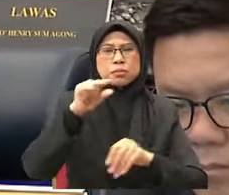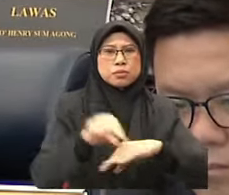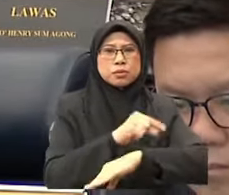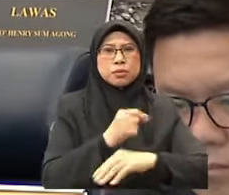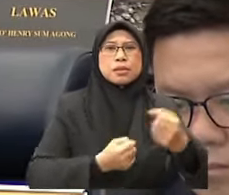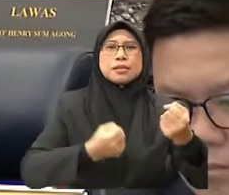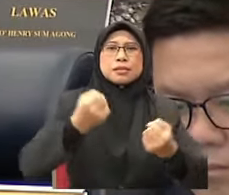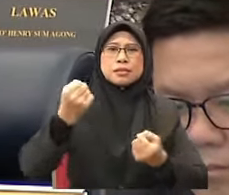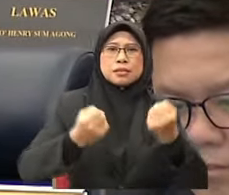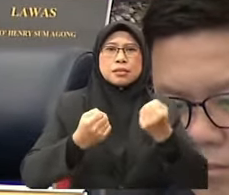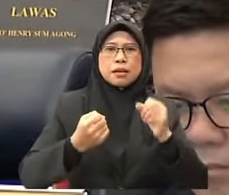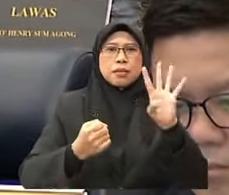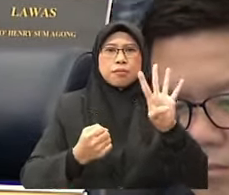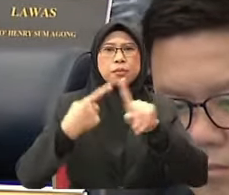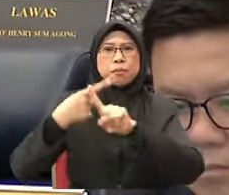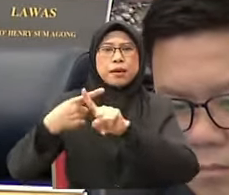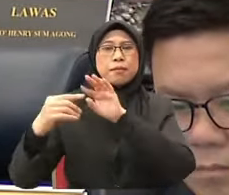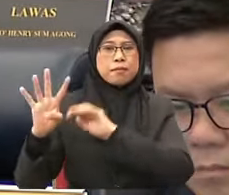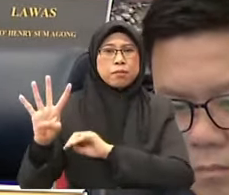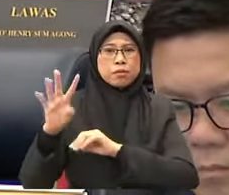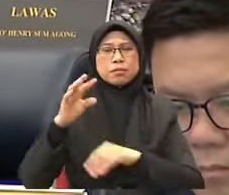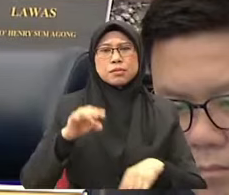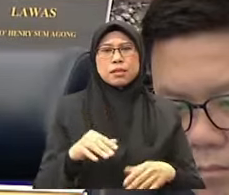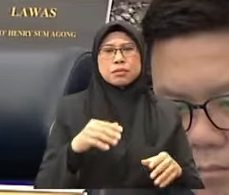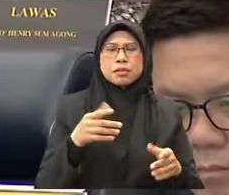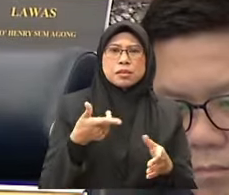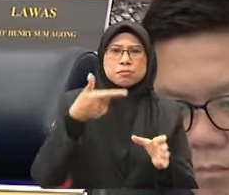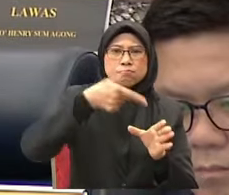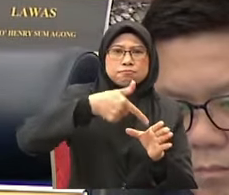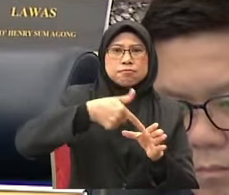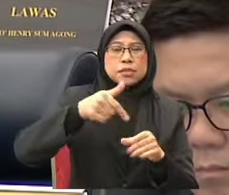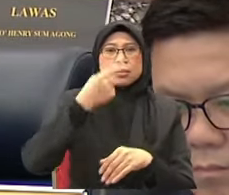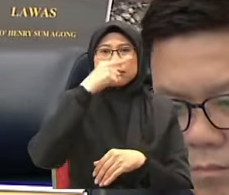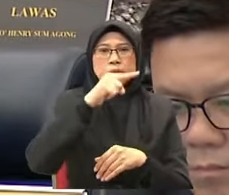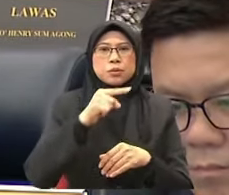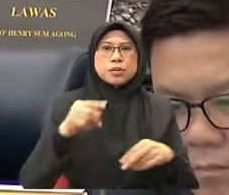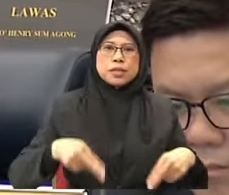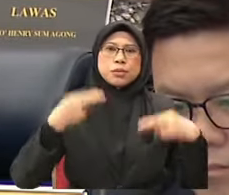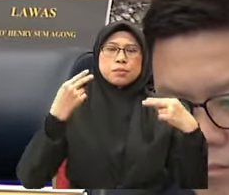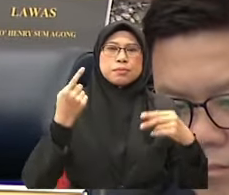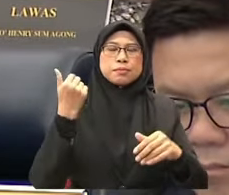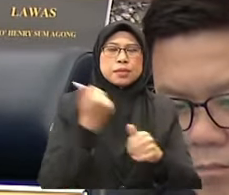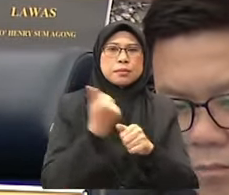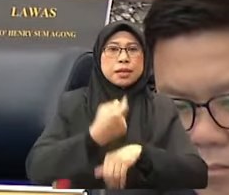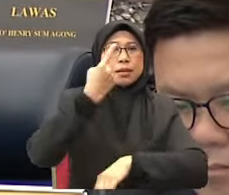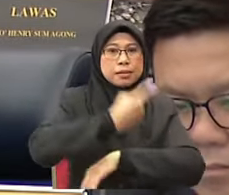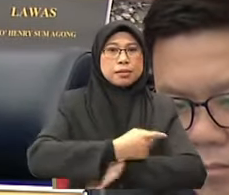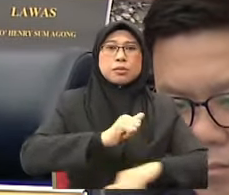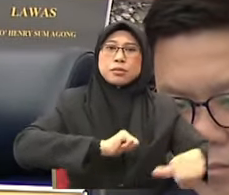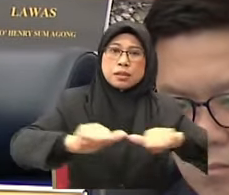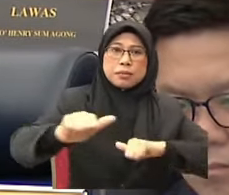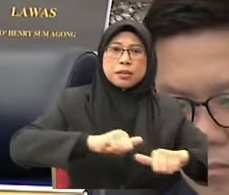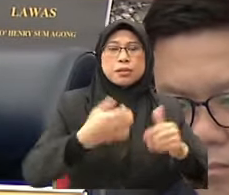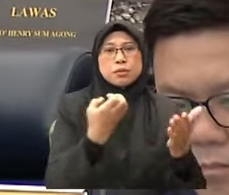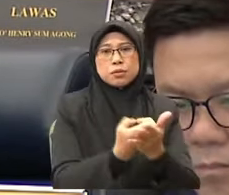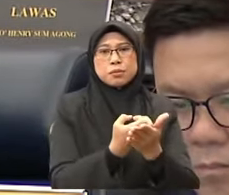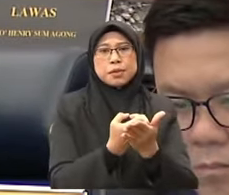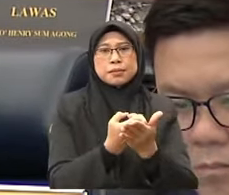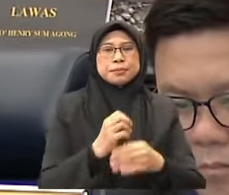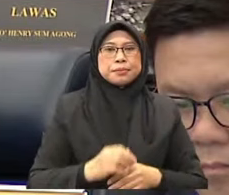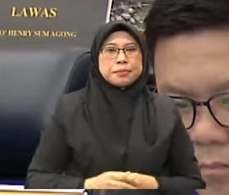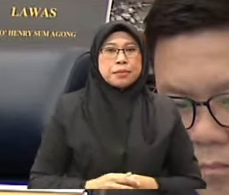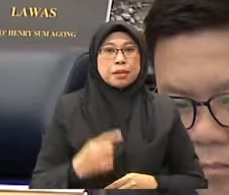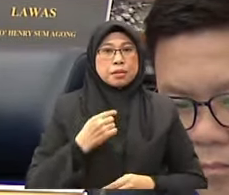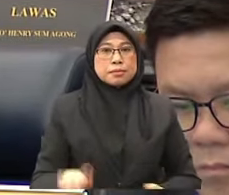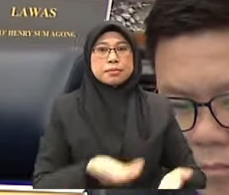menggunakan kenderaan pacuan 4 roda yang kebanyakan menggunakan minyak diesel untuk urusan kehidupan seharian terutamanya untuk aktiviti ekonomi mereka.